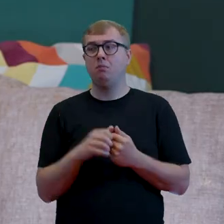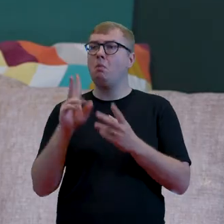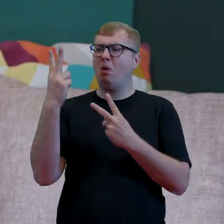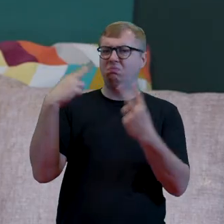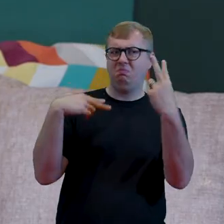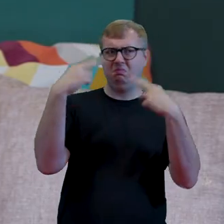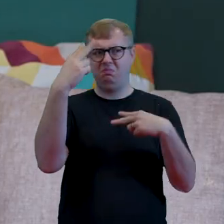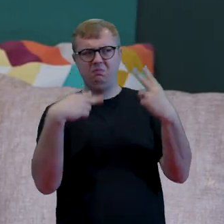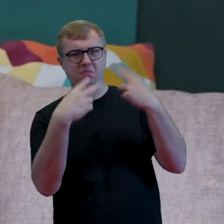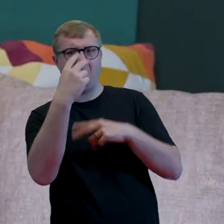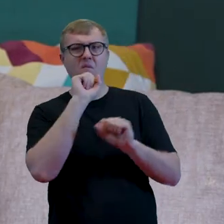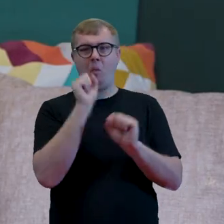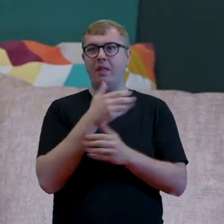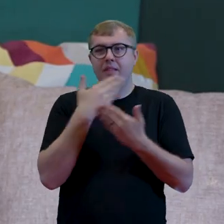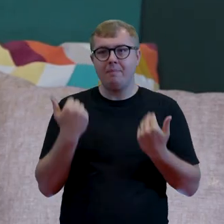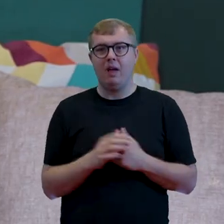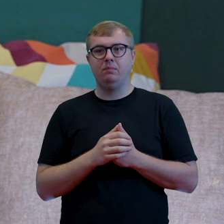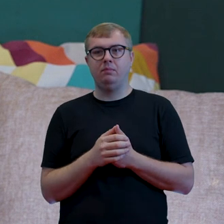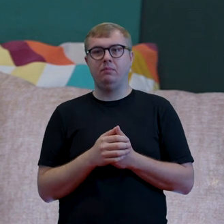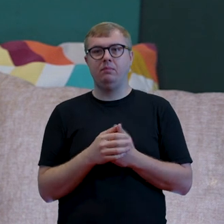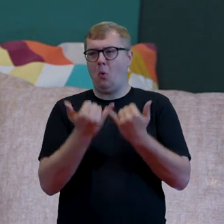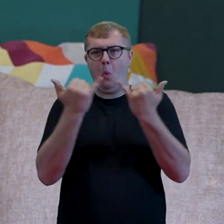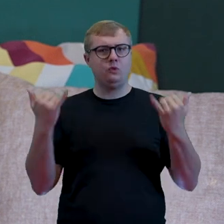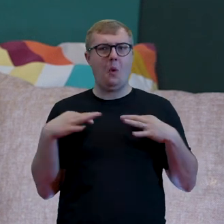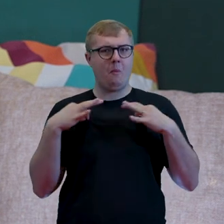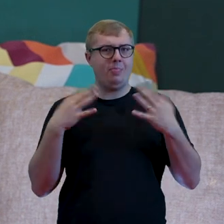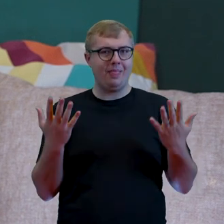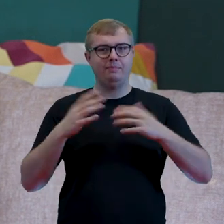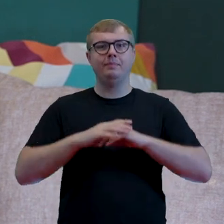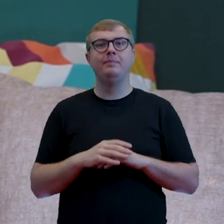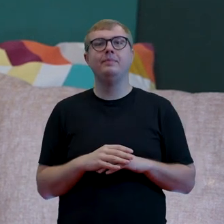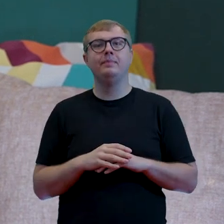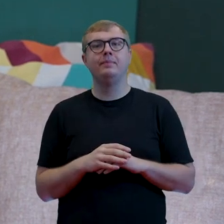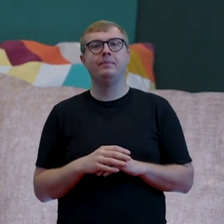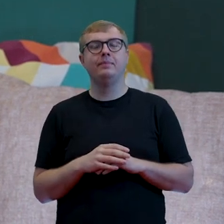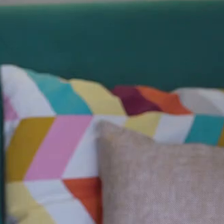Nikt na nikogo nie patrzy i nie zwraca uwagi nie dziwi się że ten drugi jest taki jaki jest